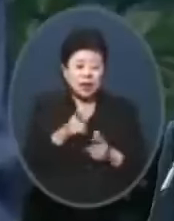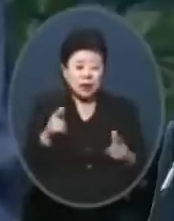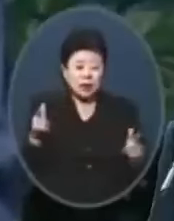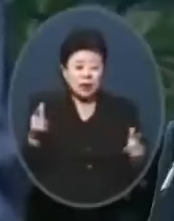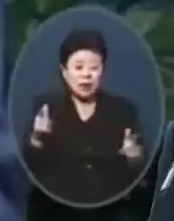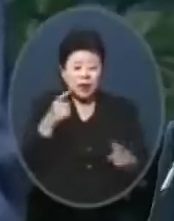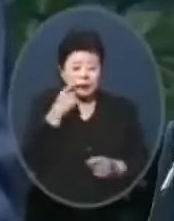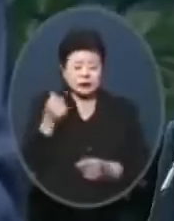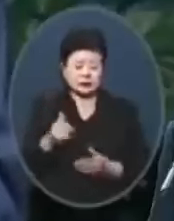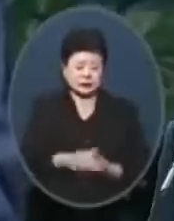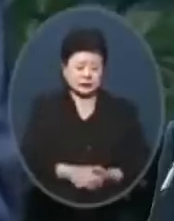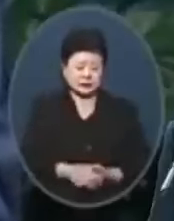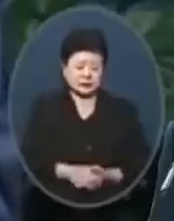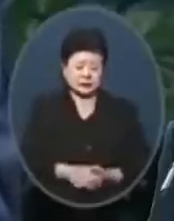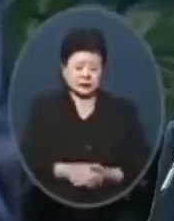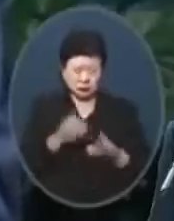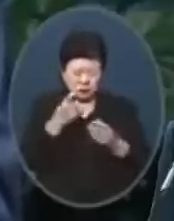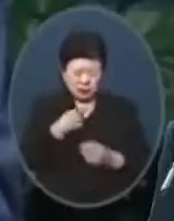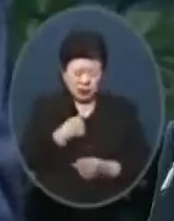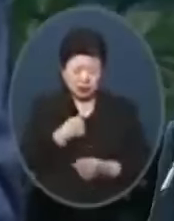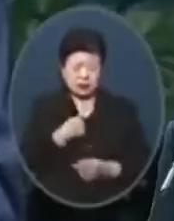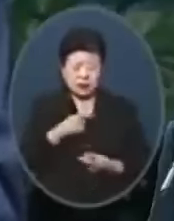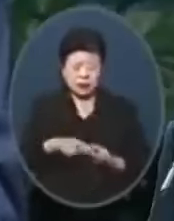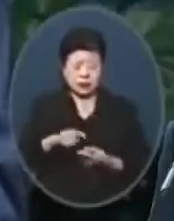않는 아버지입니다. 그는 고통을 당하고